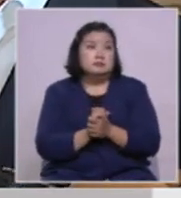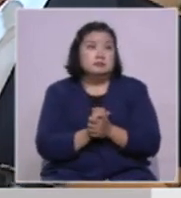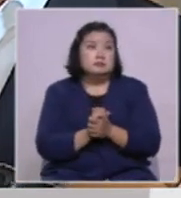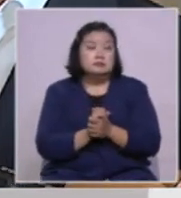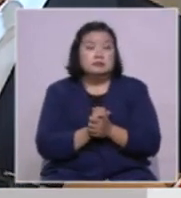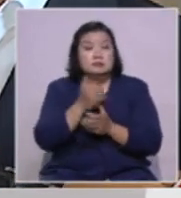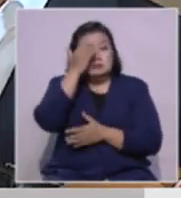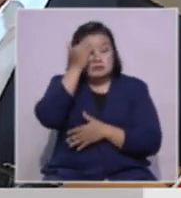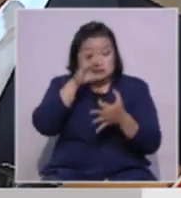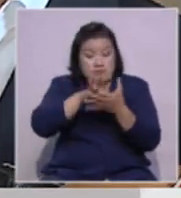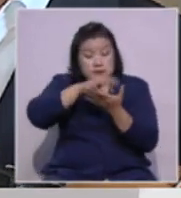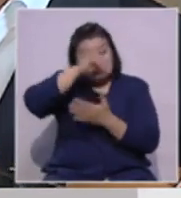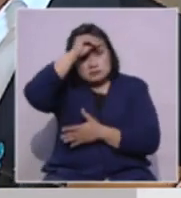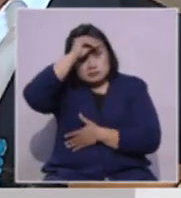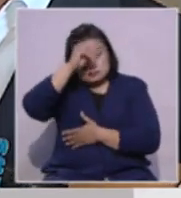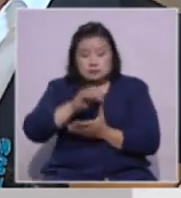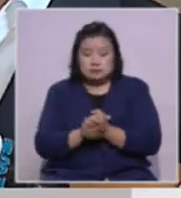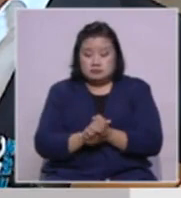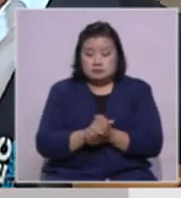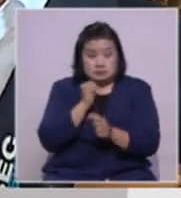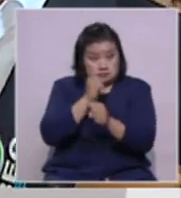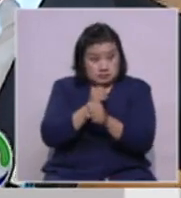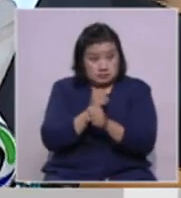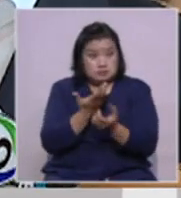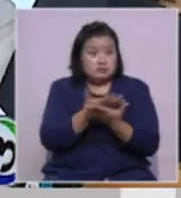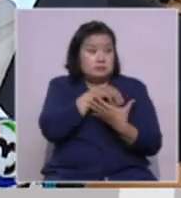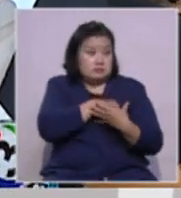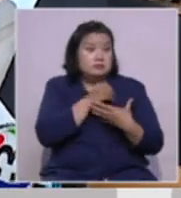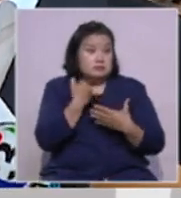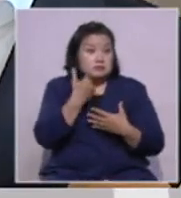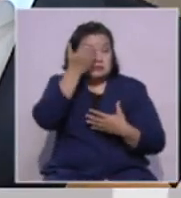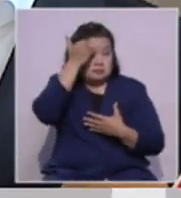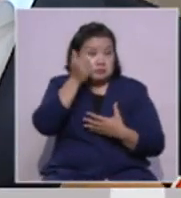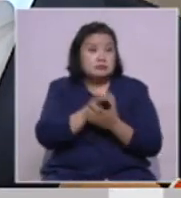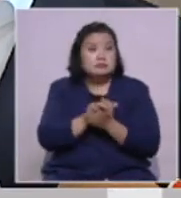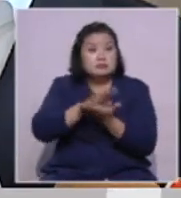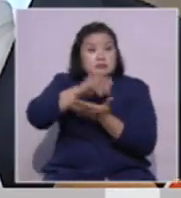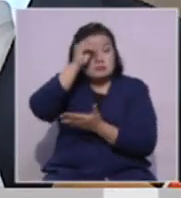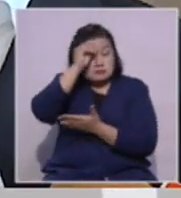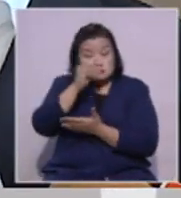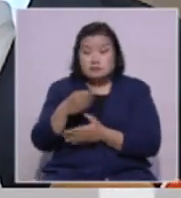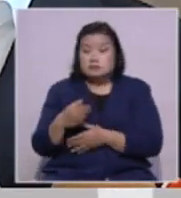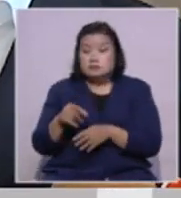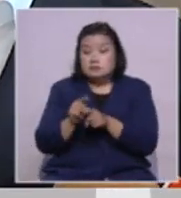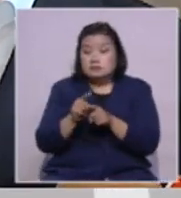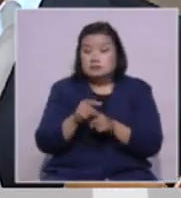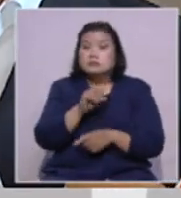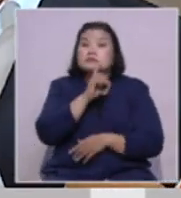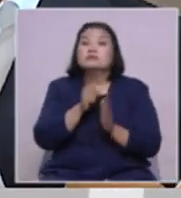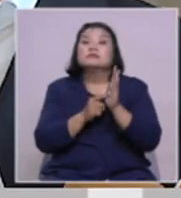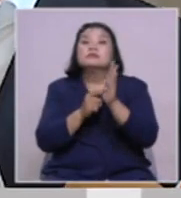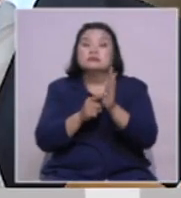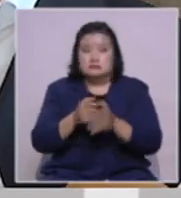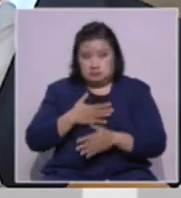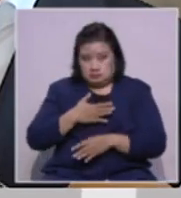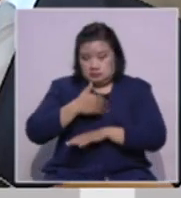ธุรกิจการศึกษามันธุรกิจมันไม่ใช่เป็นเรื่องที่พอคุณคุมกระทรวงแล้วคุณจะไปเอื้อเฟื้อโรงเรียนคุณได้ง่ายๆไงมันไม่ได้เหมือนกับสมมติคุณเป็นคุณคุมอุตส